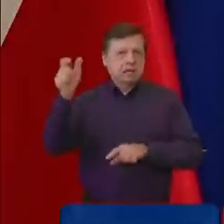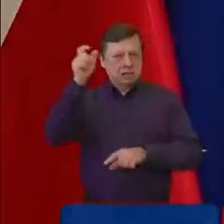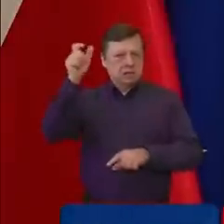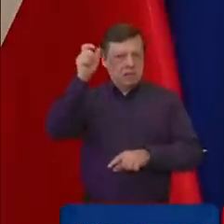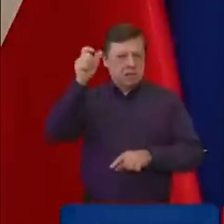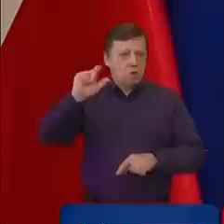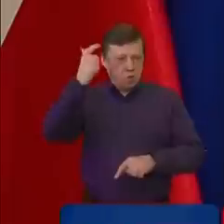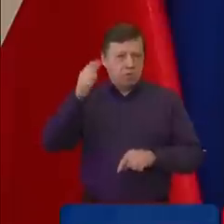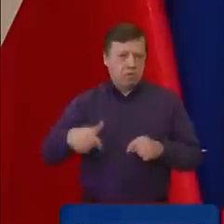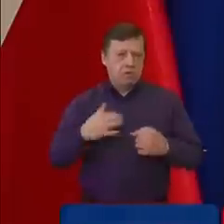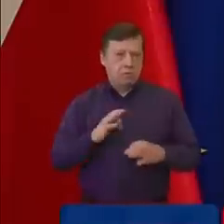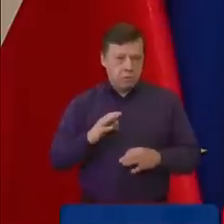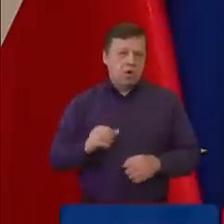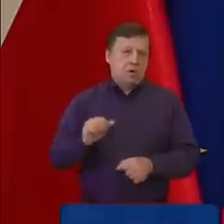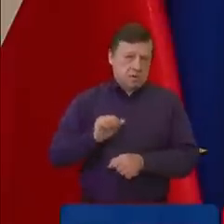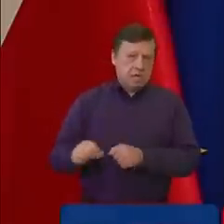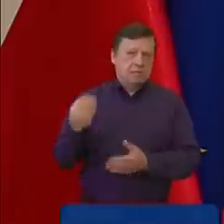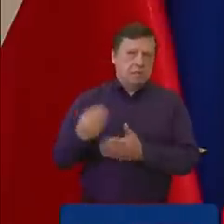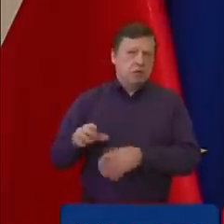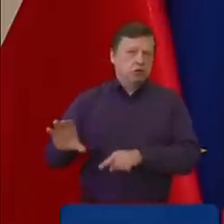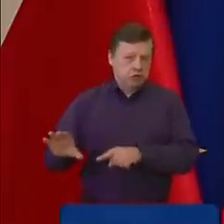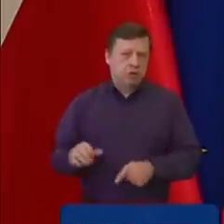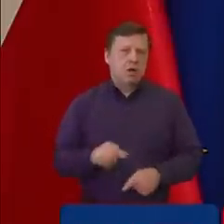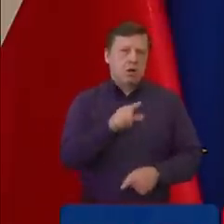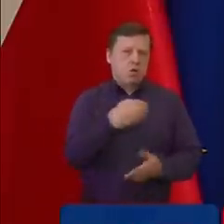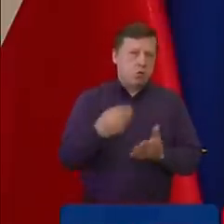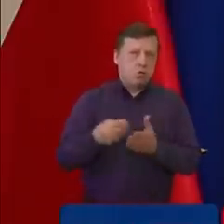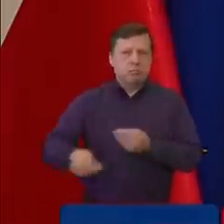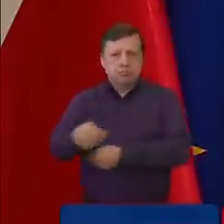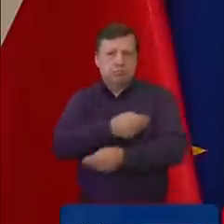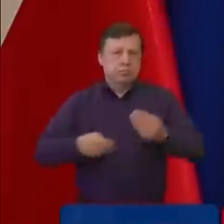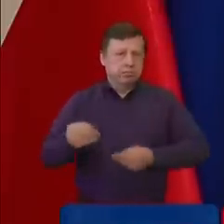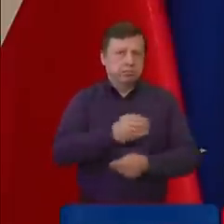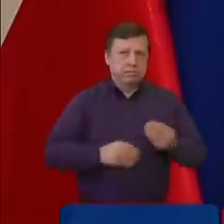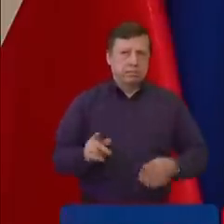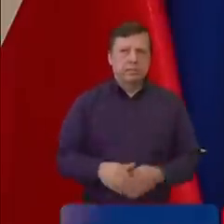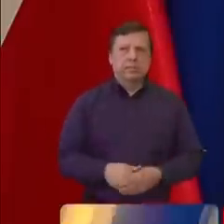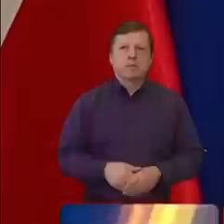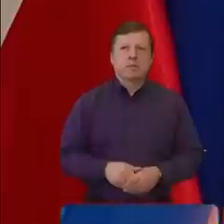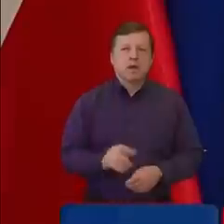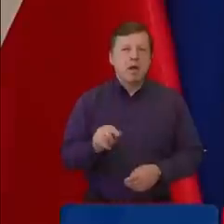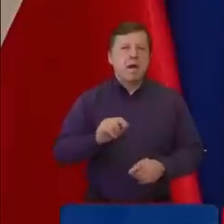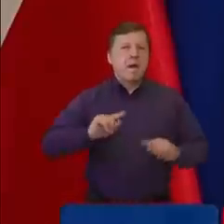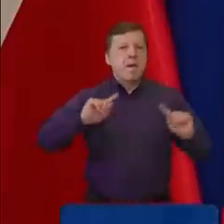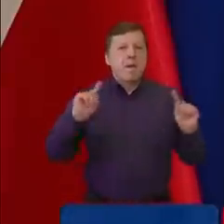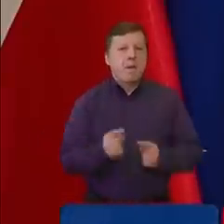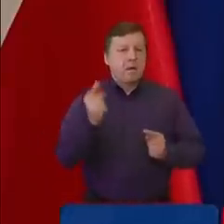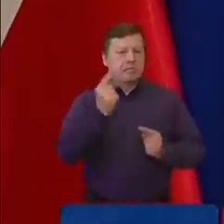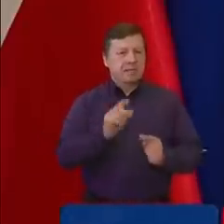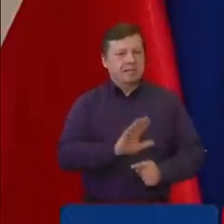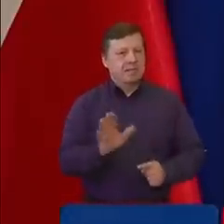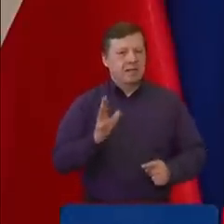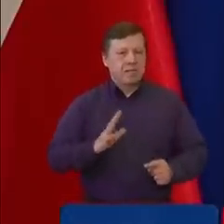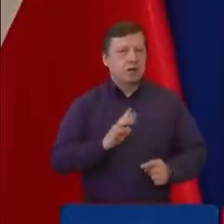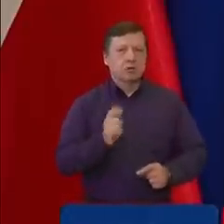my obligacje możemy od banków komercyjnych skupować. Ważne jest to, żeby pamiętać i nie używać takiego skrótu dziennikarskiego, że